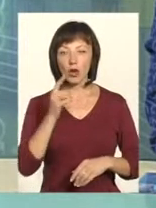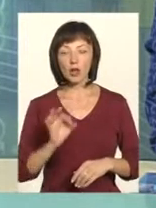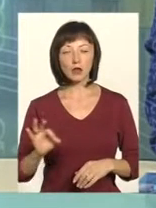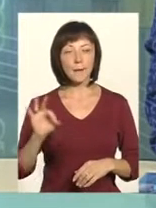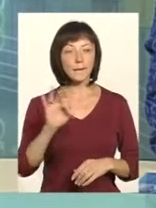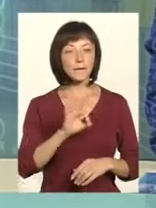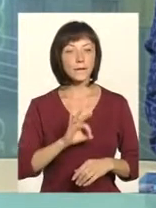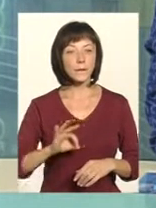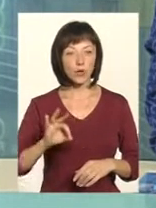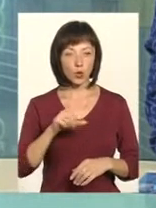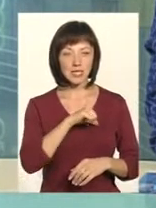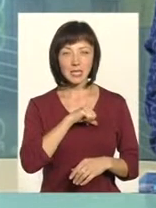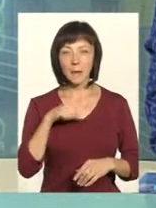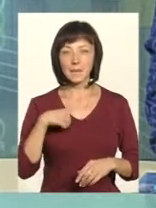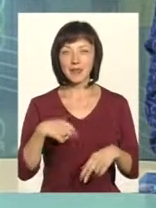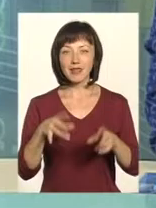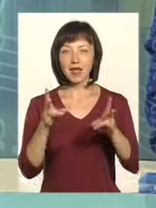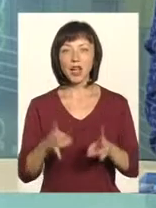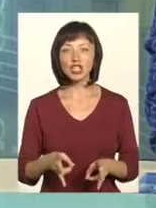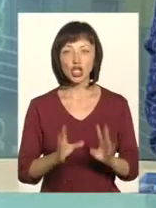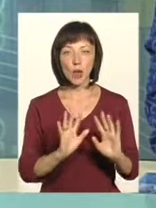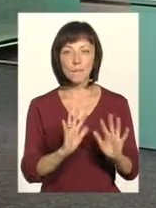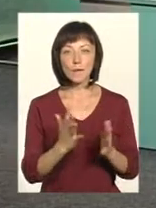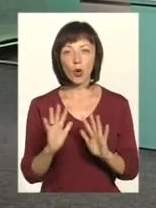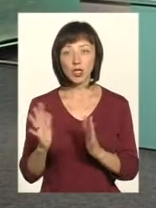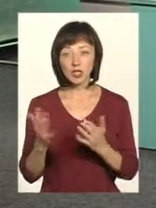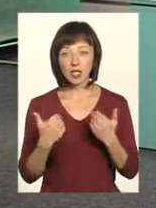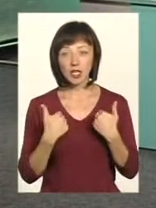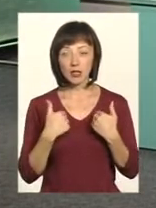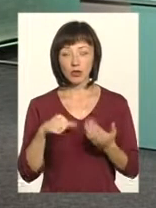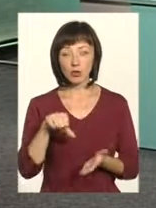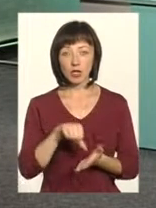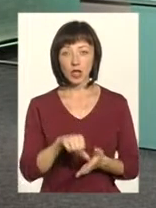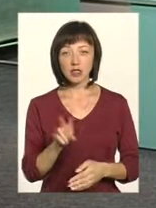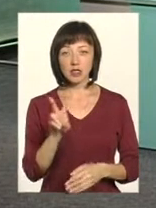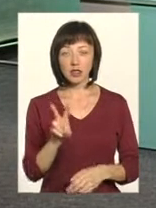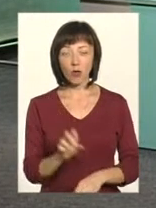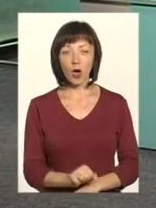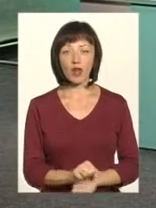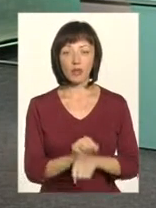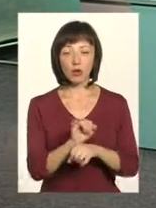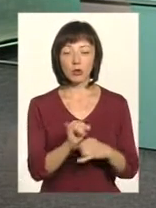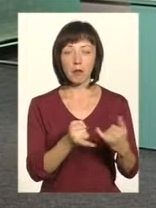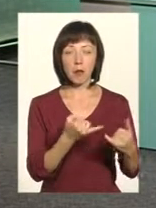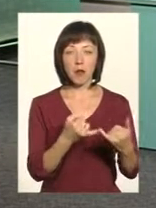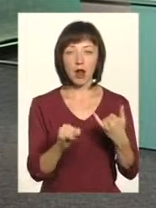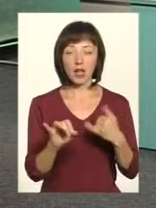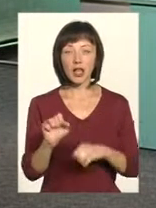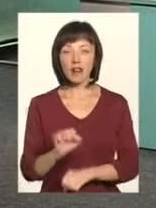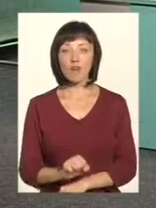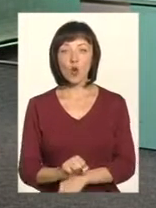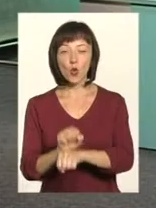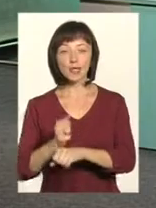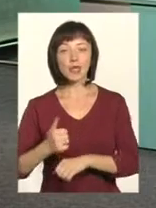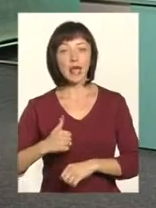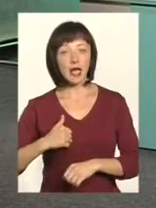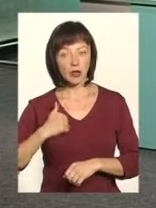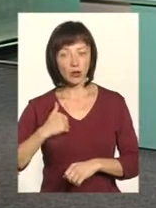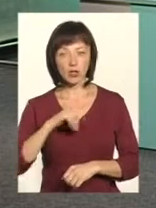самі трагічні події, то як учасник двох революцій і Помаранчевої, і Революції Гідності, хочу сказати,